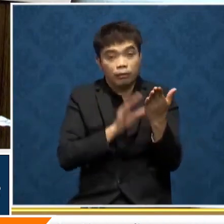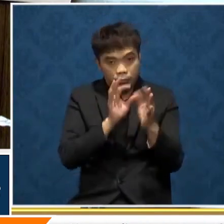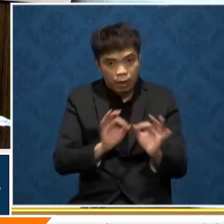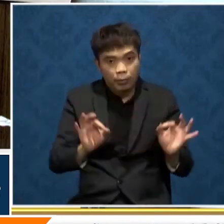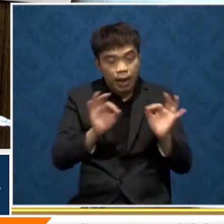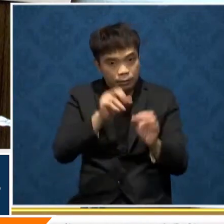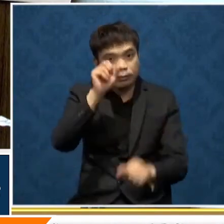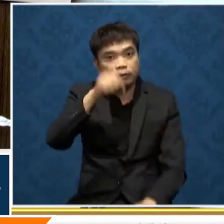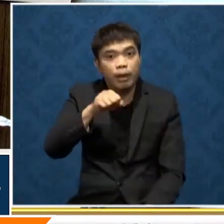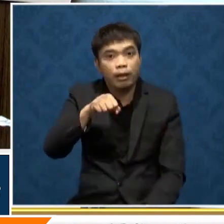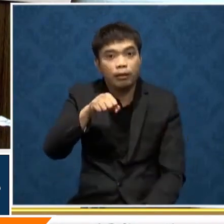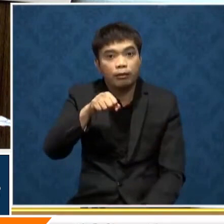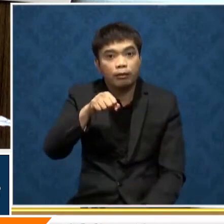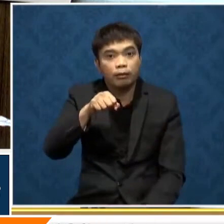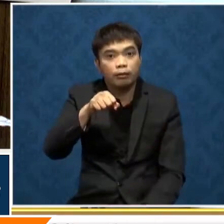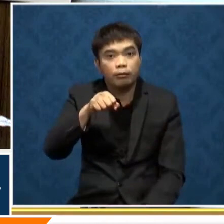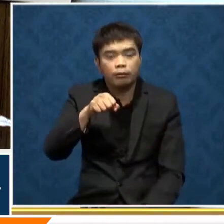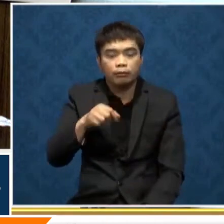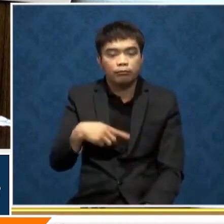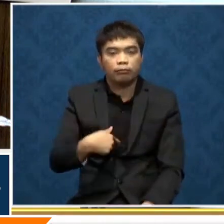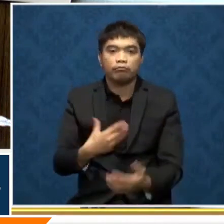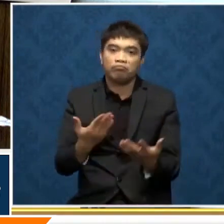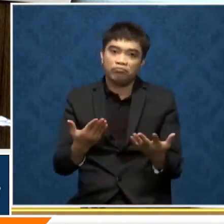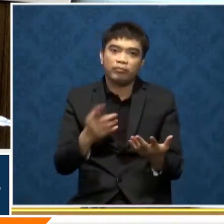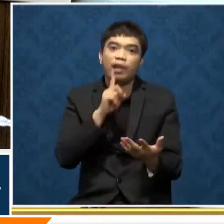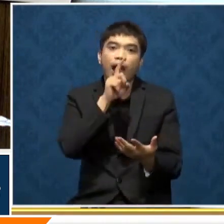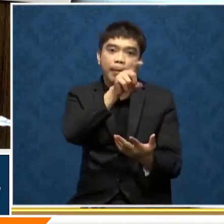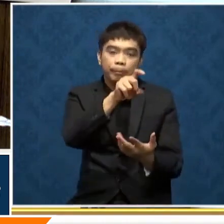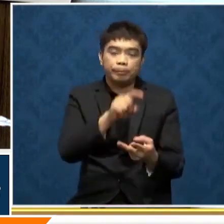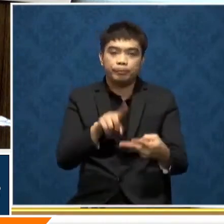สุดท้ายจริงๆครับท่านประธานครับ